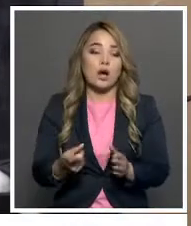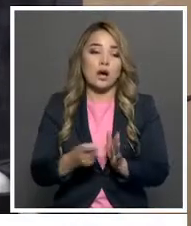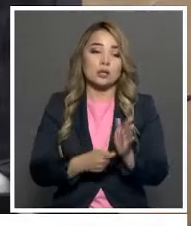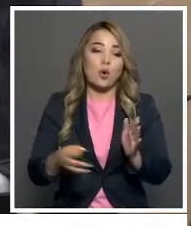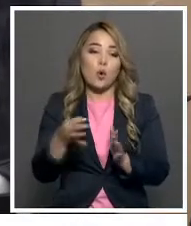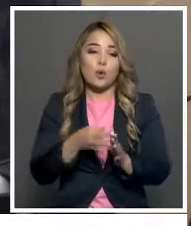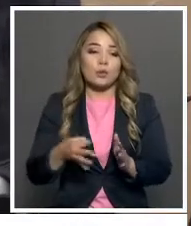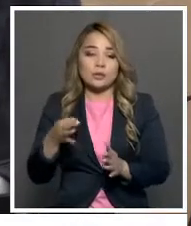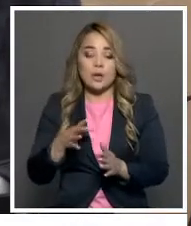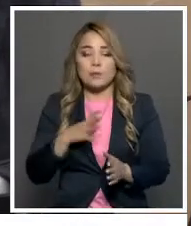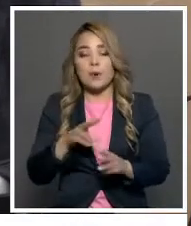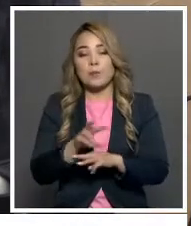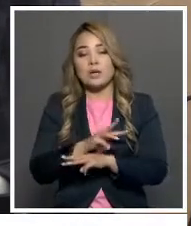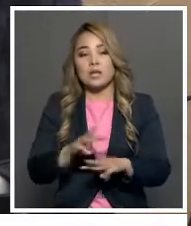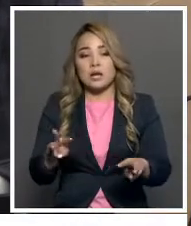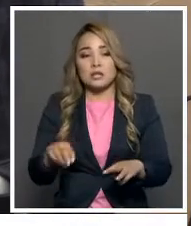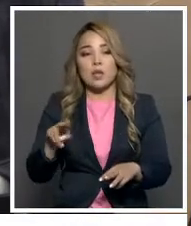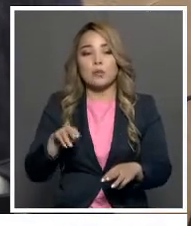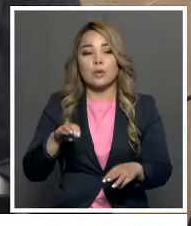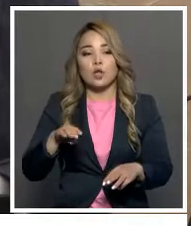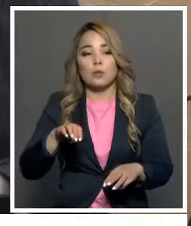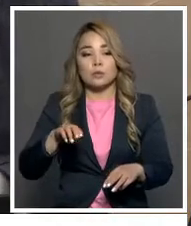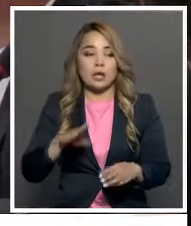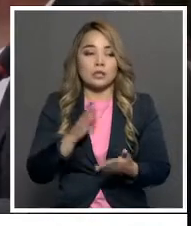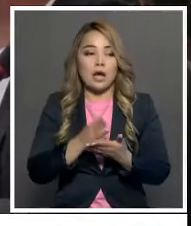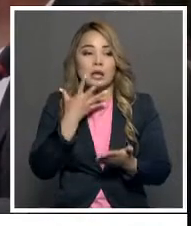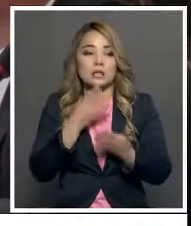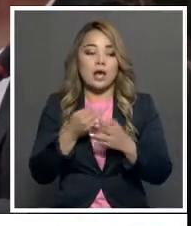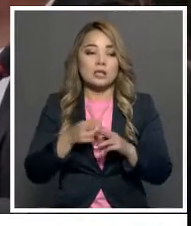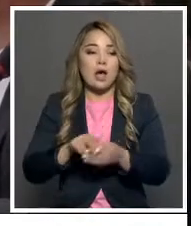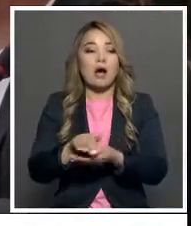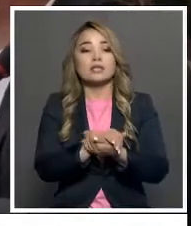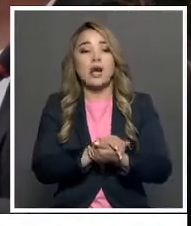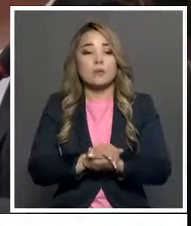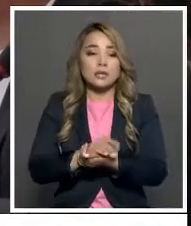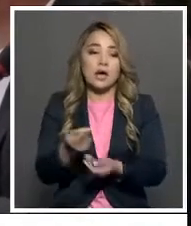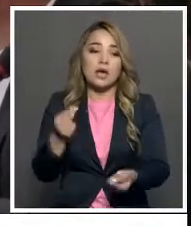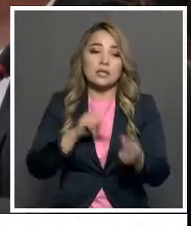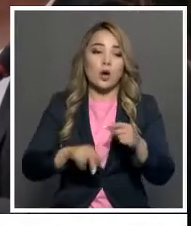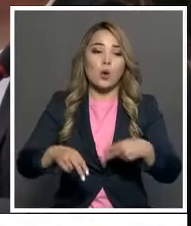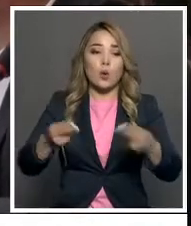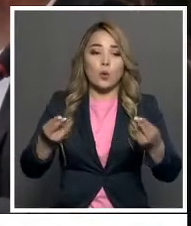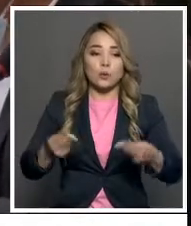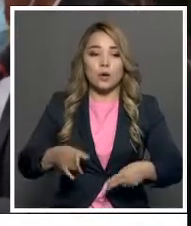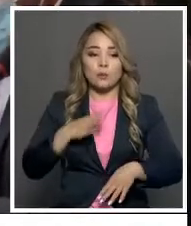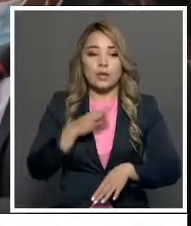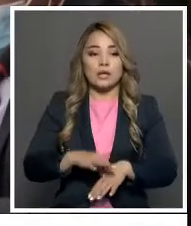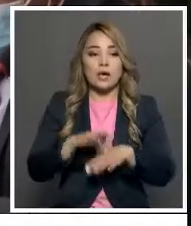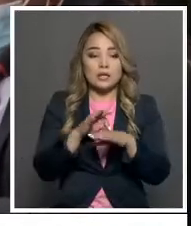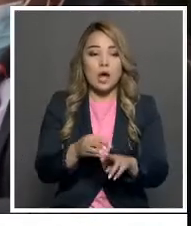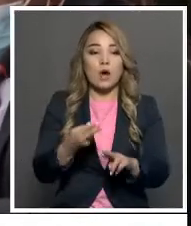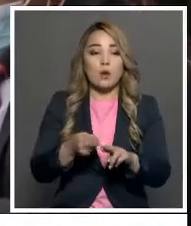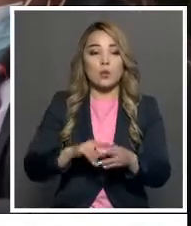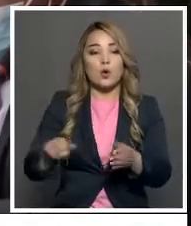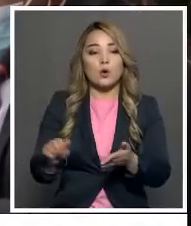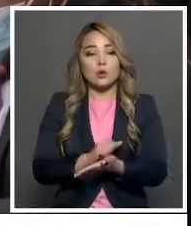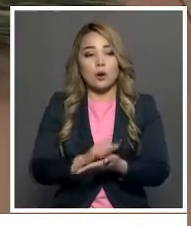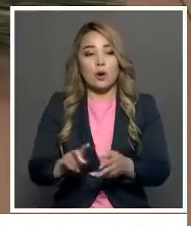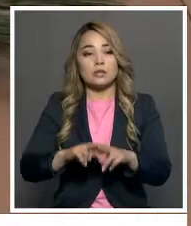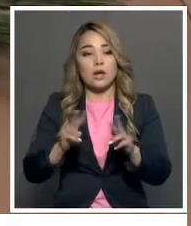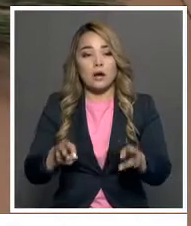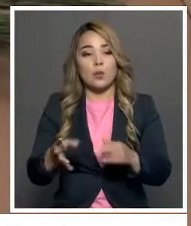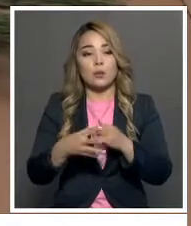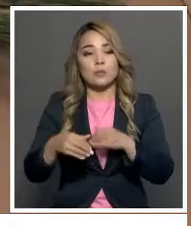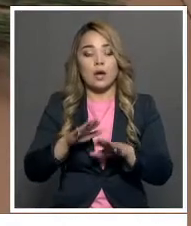мен Днепропетровск өңірінің кеңесі ұзақ мерзімді ынтымақтастық туралы екі жақты меморандумға қол қойды. Бұл құжат қос өңірдің